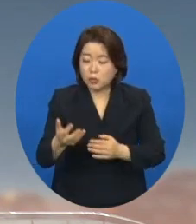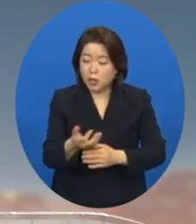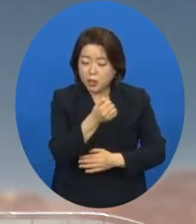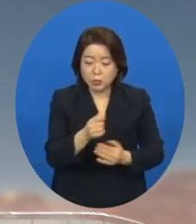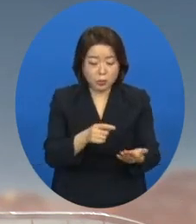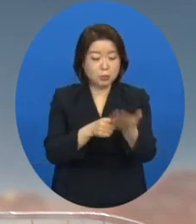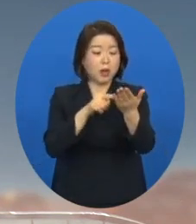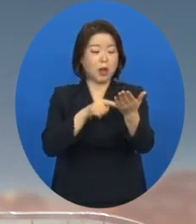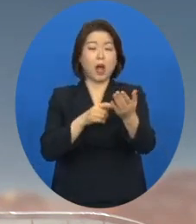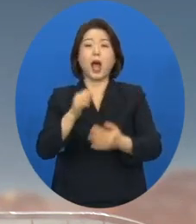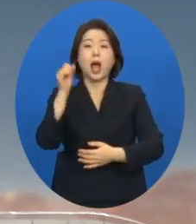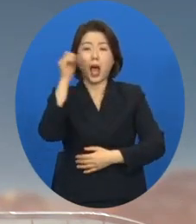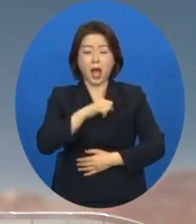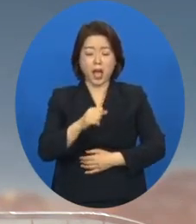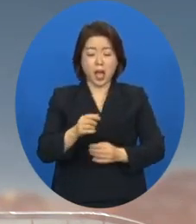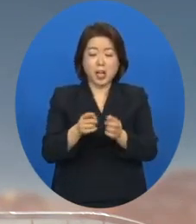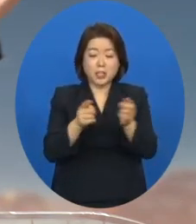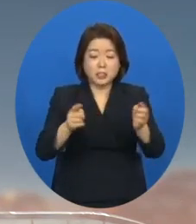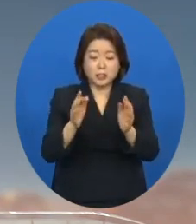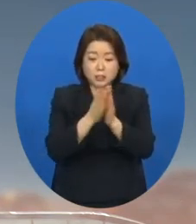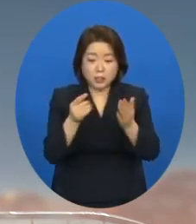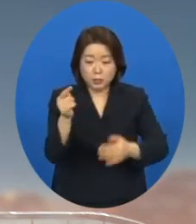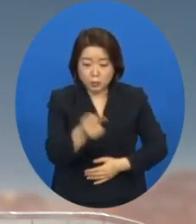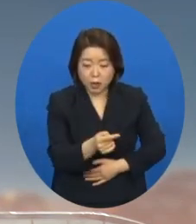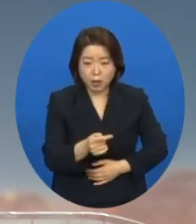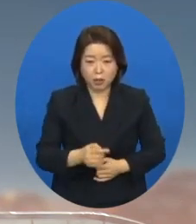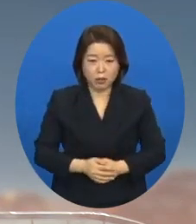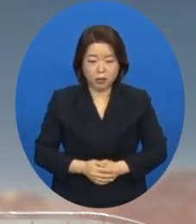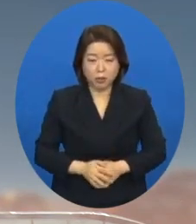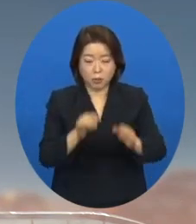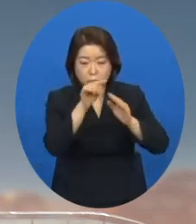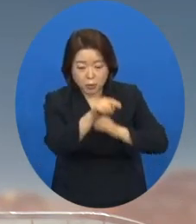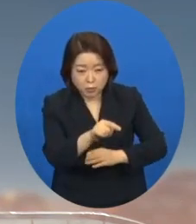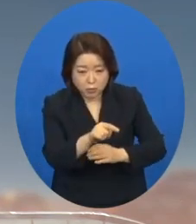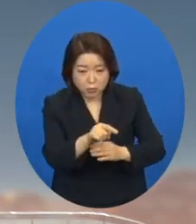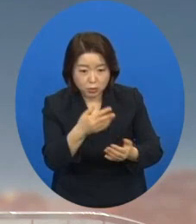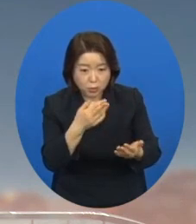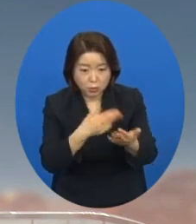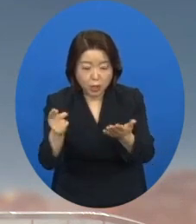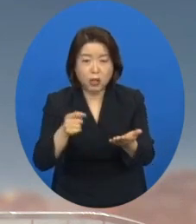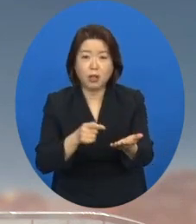이게 떴어요. 아, 그럼 1층에 책이 왔겠지. 갔더니 책이 없어요.